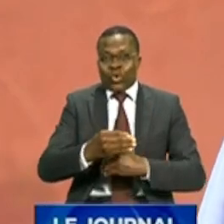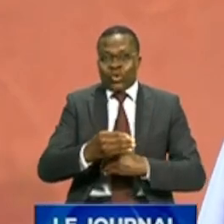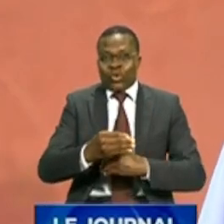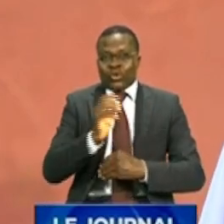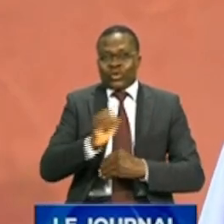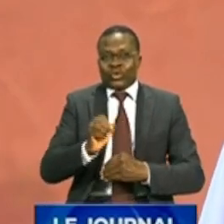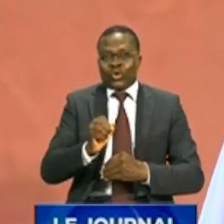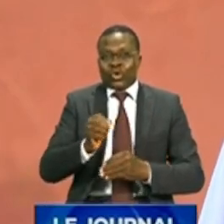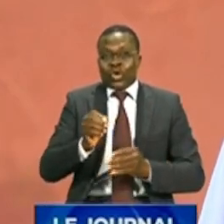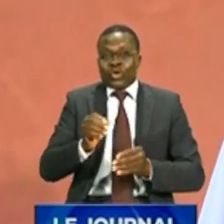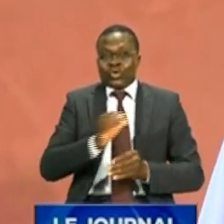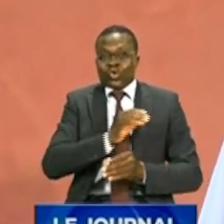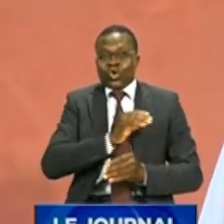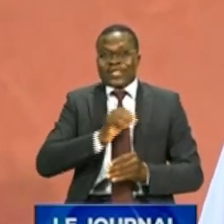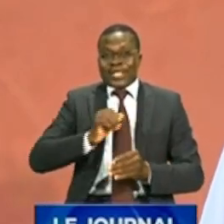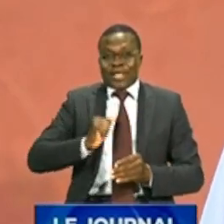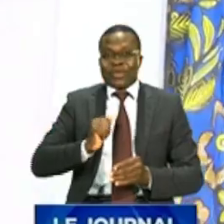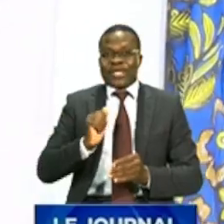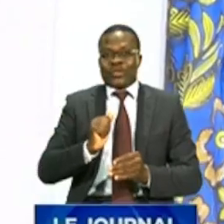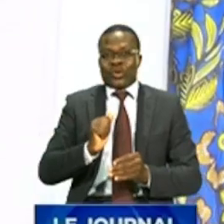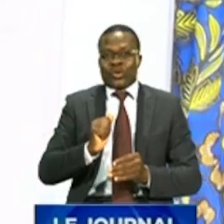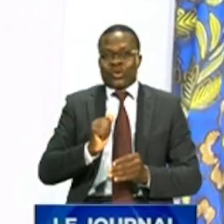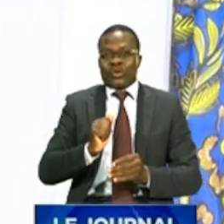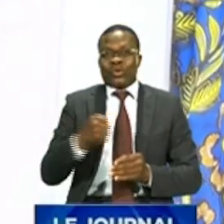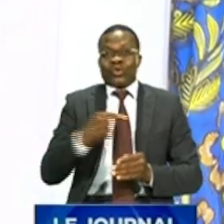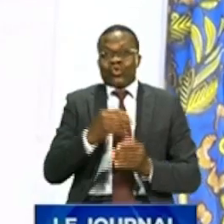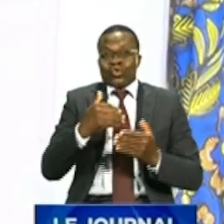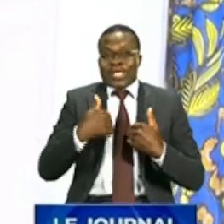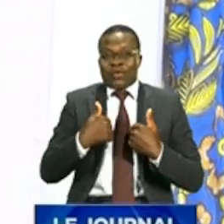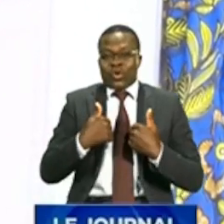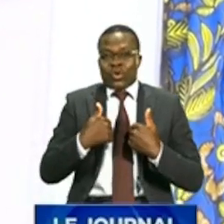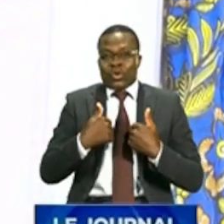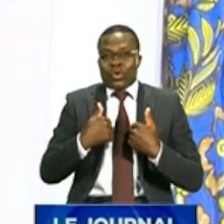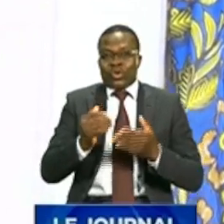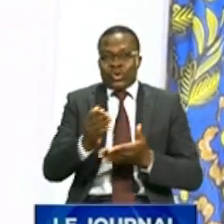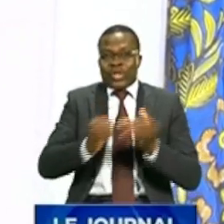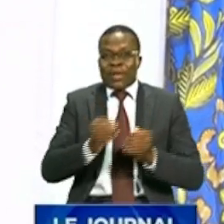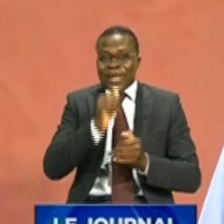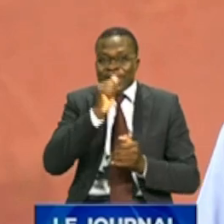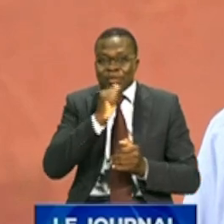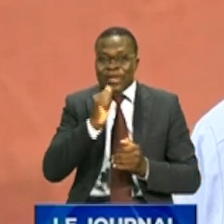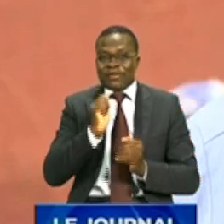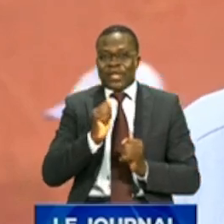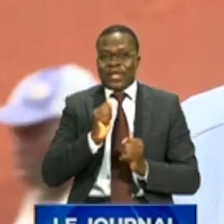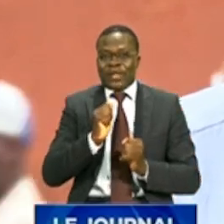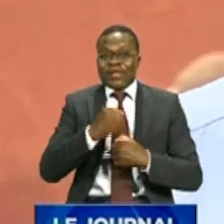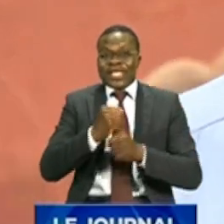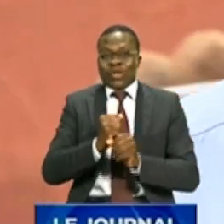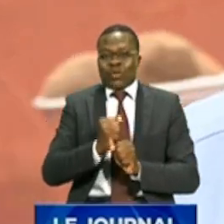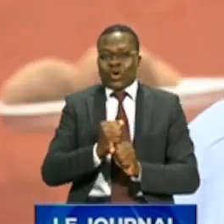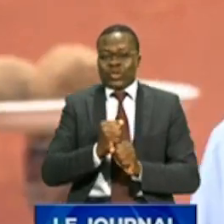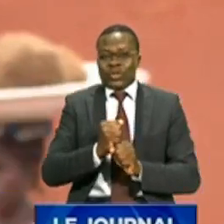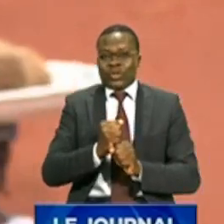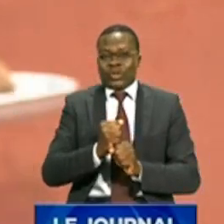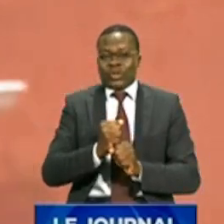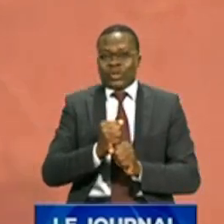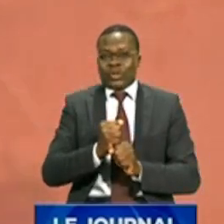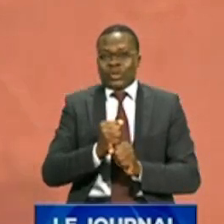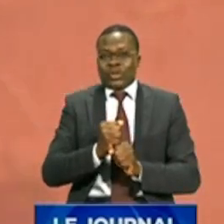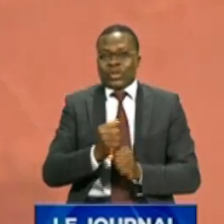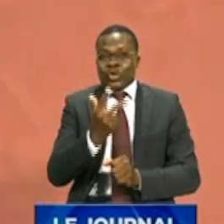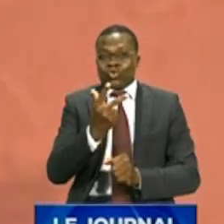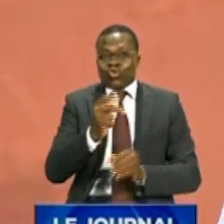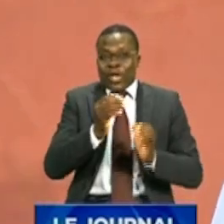donc, du conseil d'administration. Nous avons la partie privée qui comporte